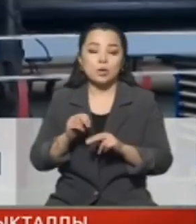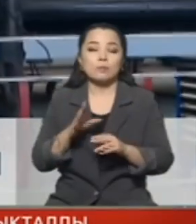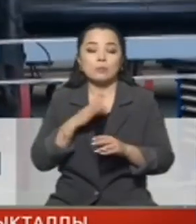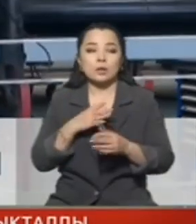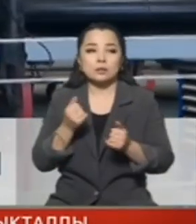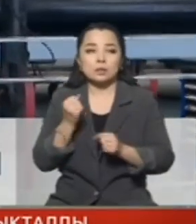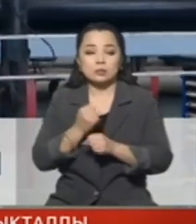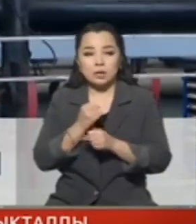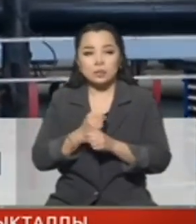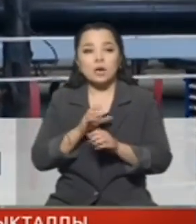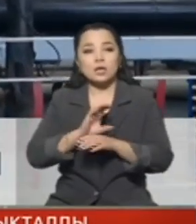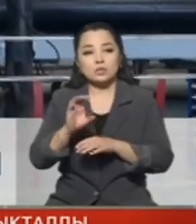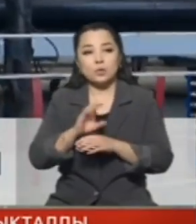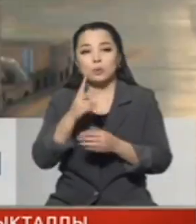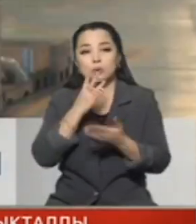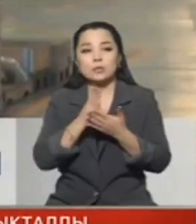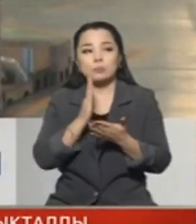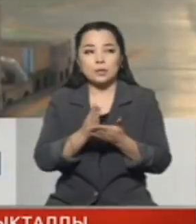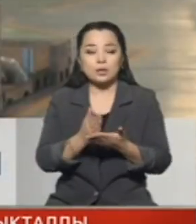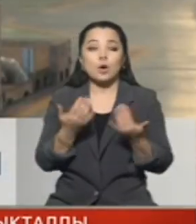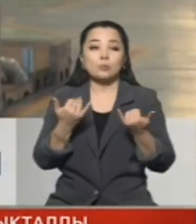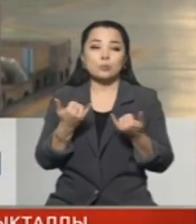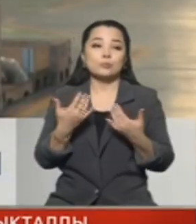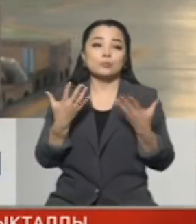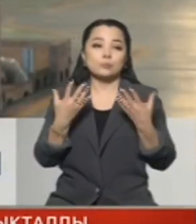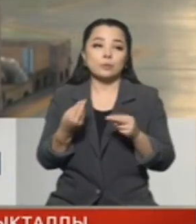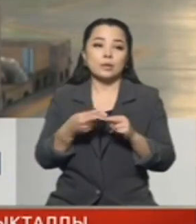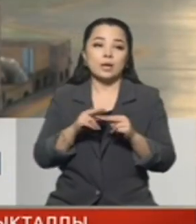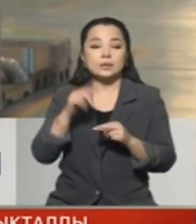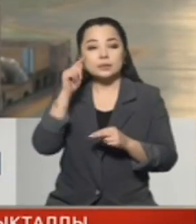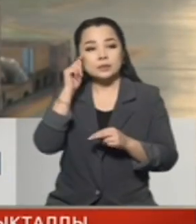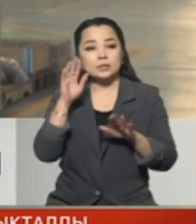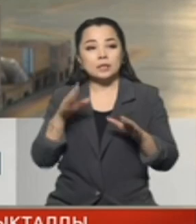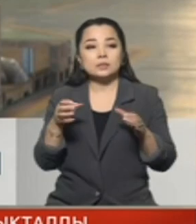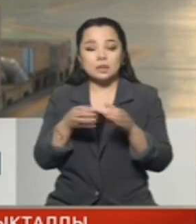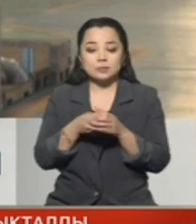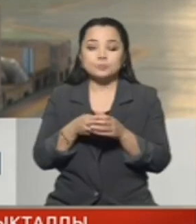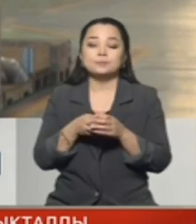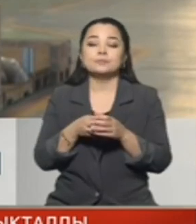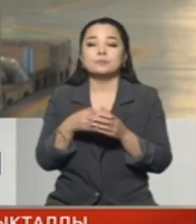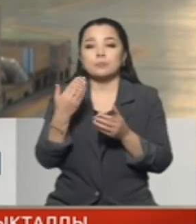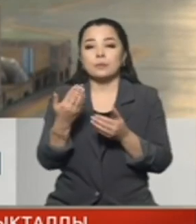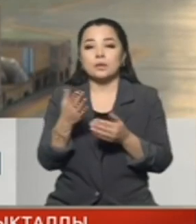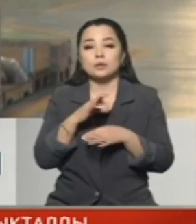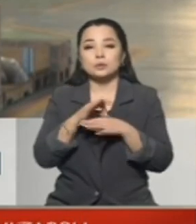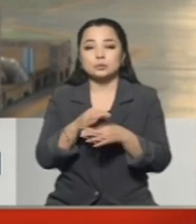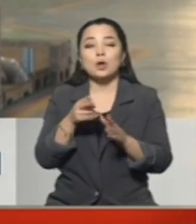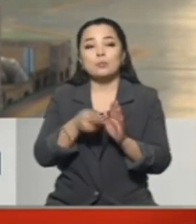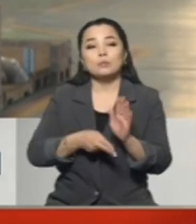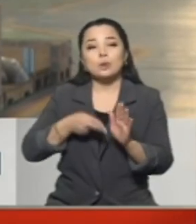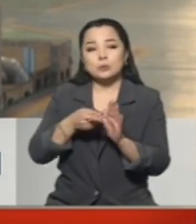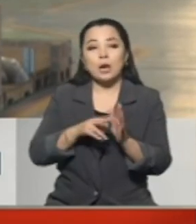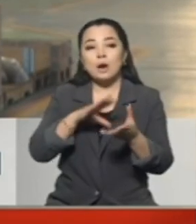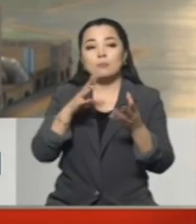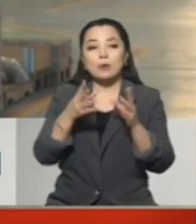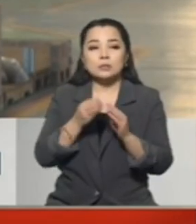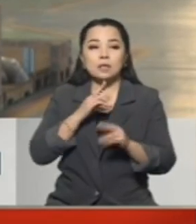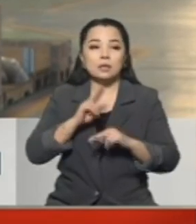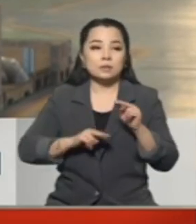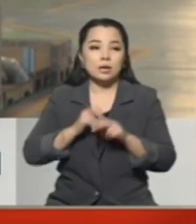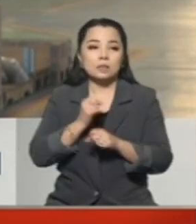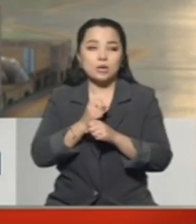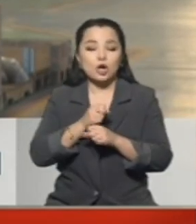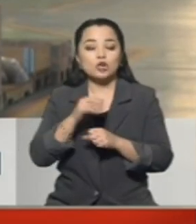отарбалар экспортқа да шығарылып жатыр. На сегодняшний день Киргизстан. Қазіргі таңда Қырғызстанда жүрген локомотивтердің барлығын біз